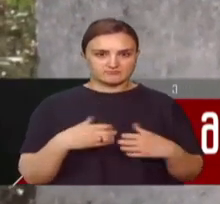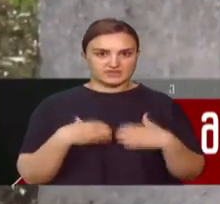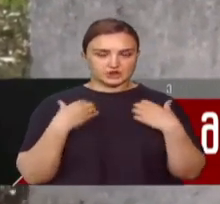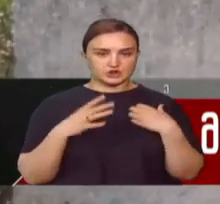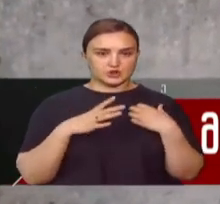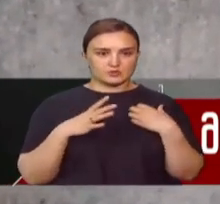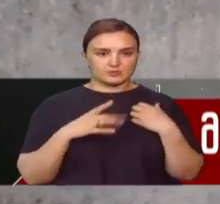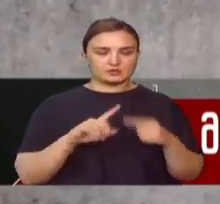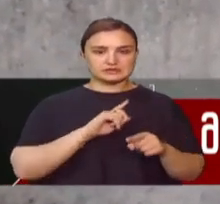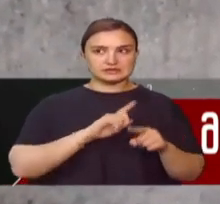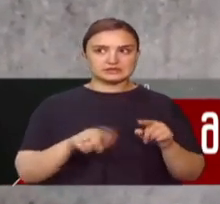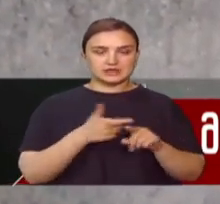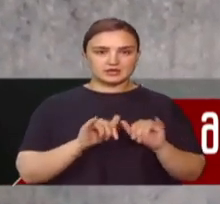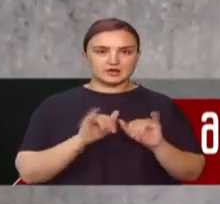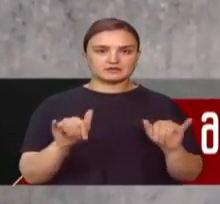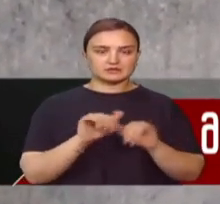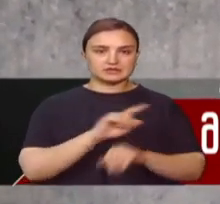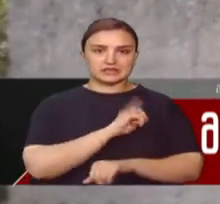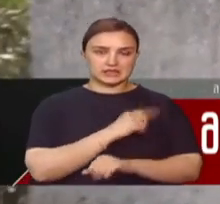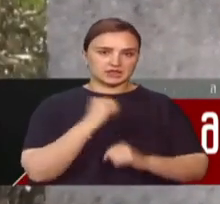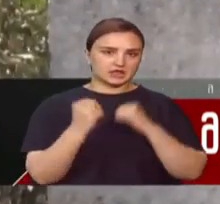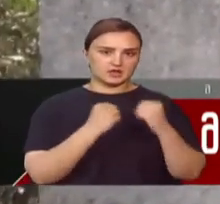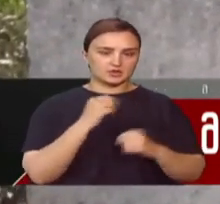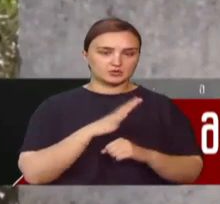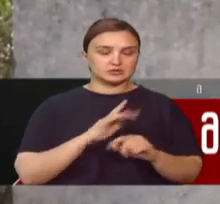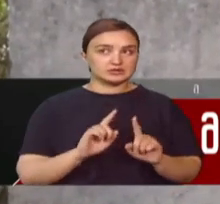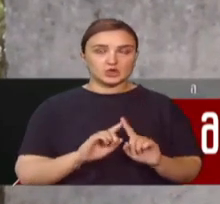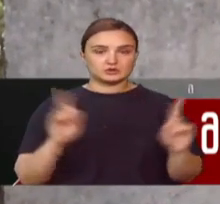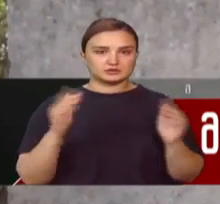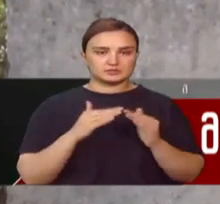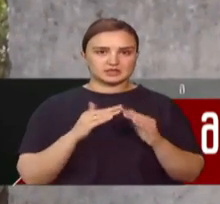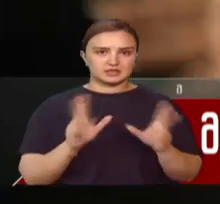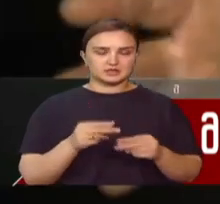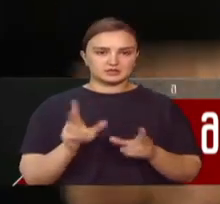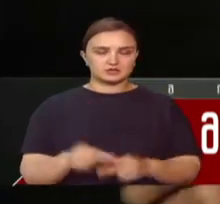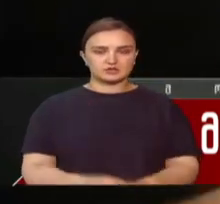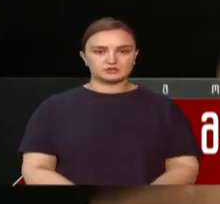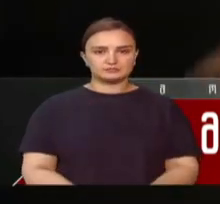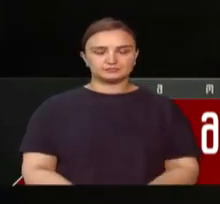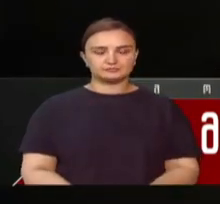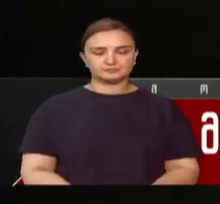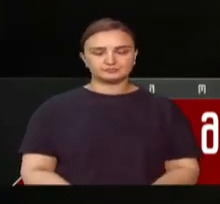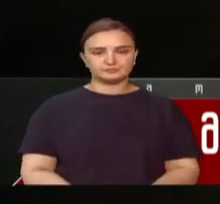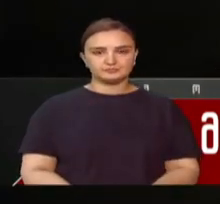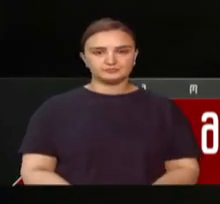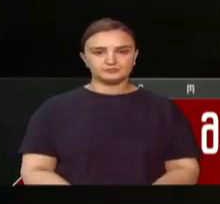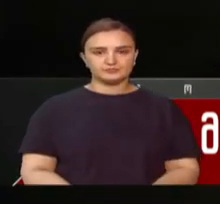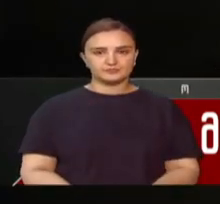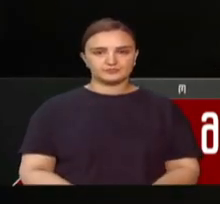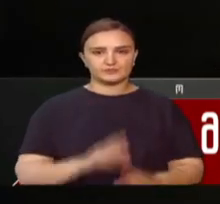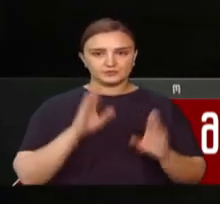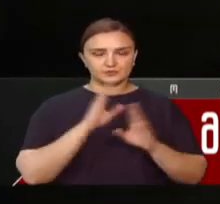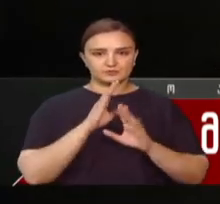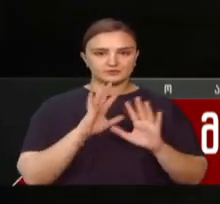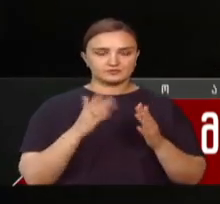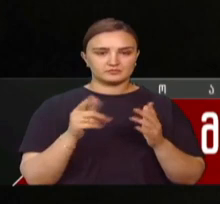იყო, დიდი სისწრაფით გავრცელდა, თან ძლიერი ქარიც იყო. საოცრებაა, რომ სახლები გადარჩა. გამიმართლა, რომ მეხანძრეები აქ იყვნენ და